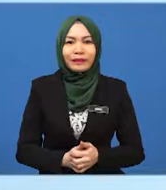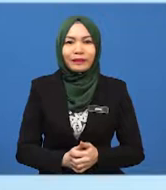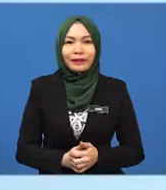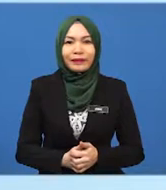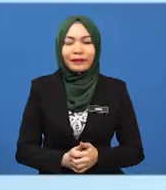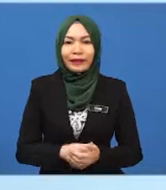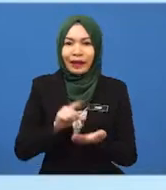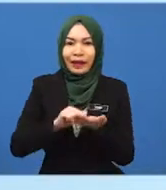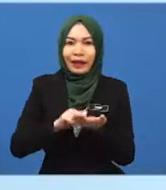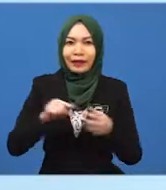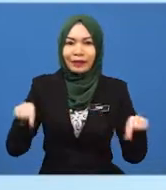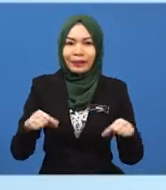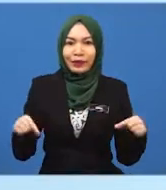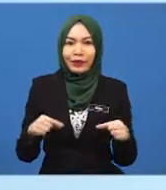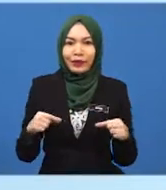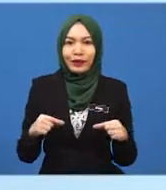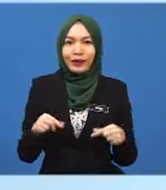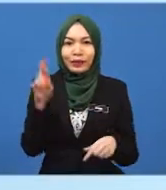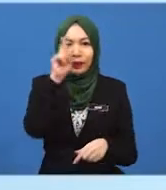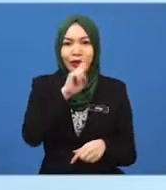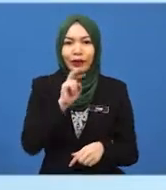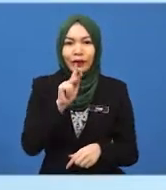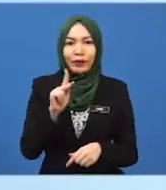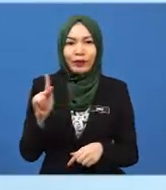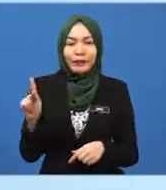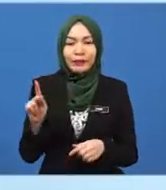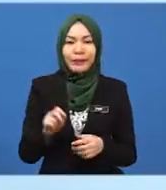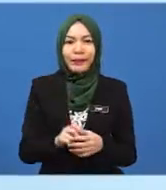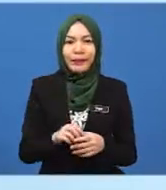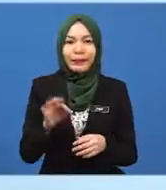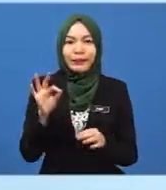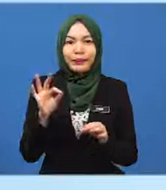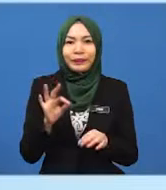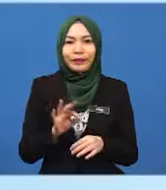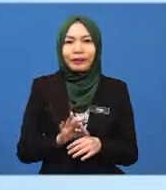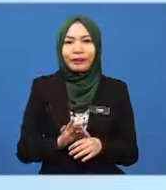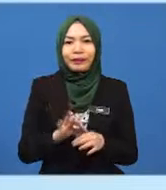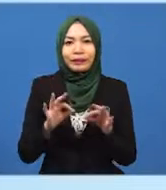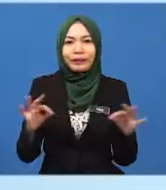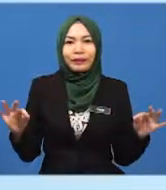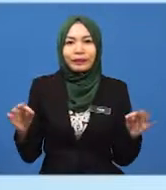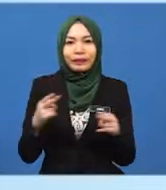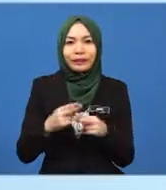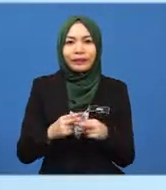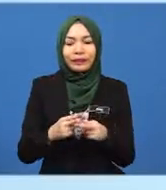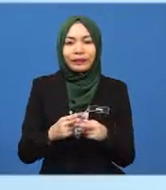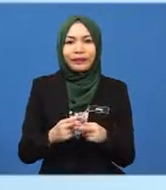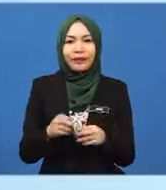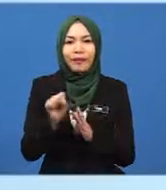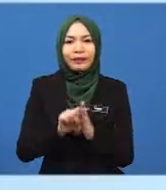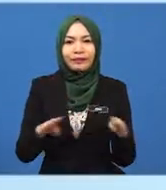Ayam goreng merupakan frasa nama yang digunakan sebagai